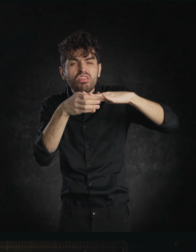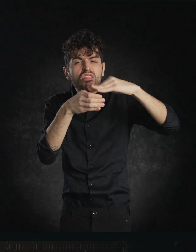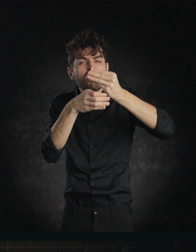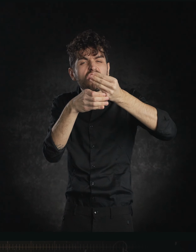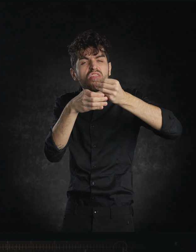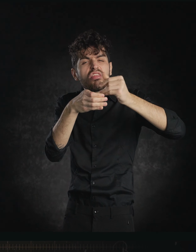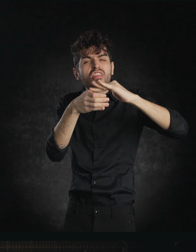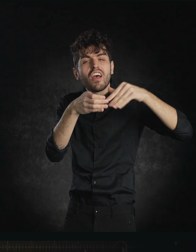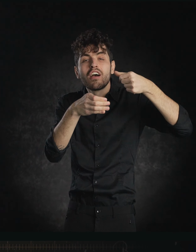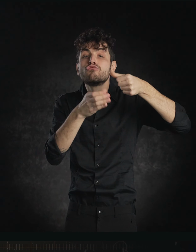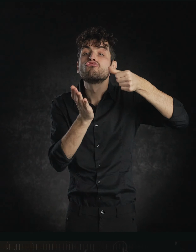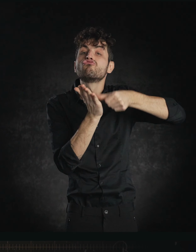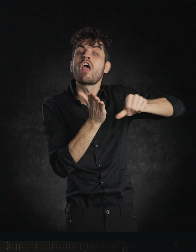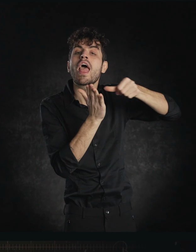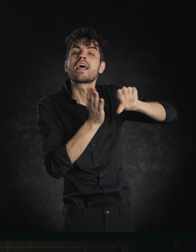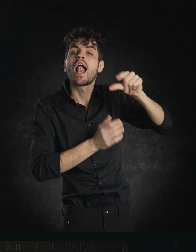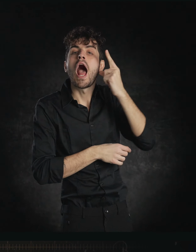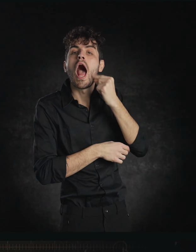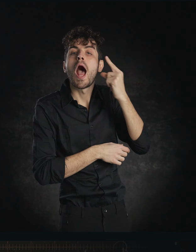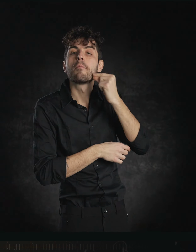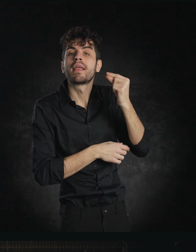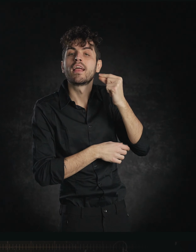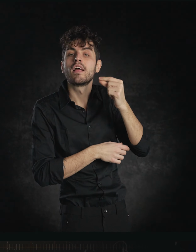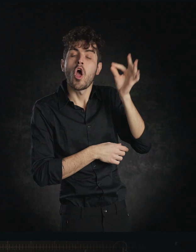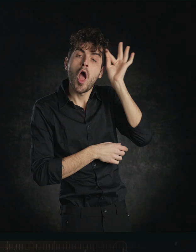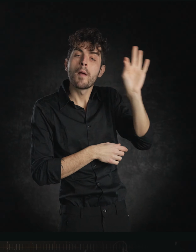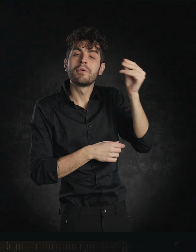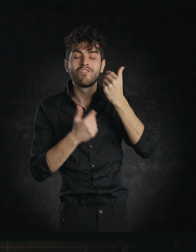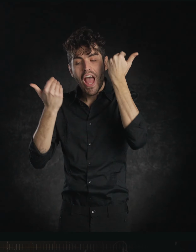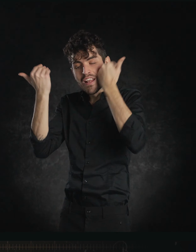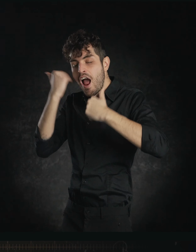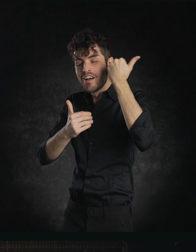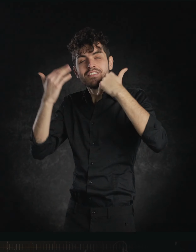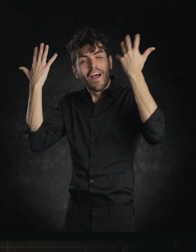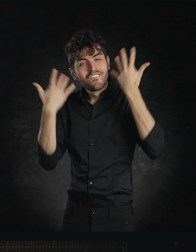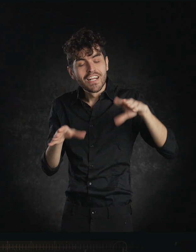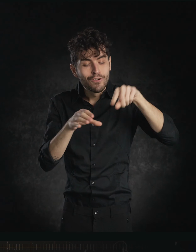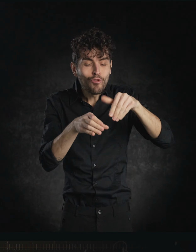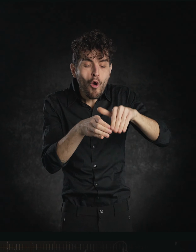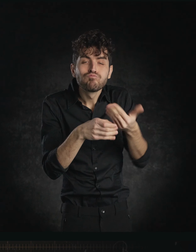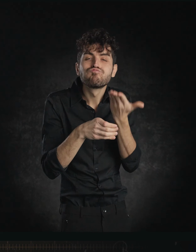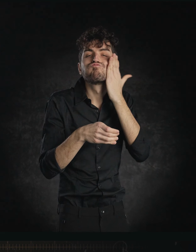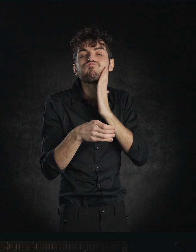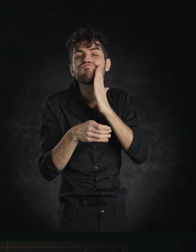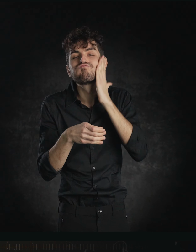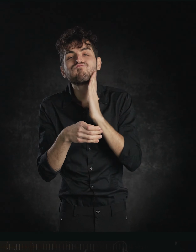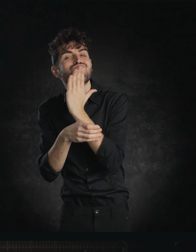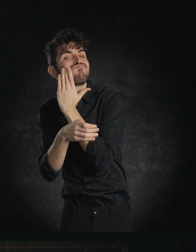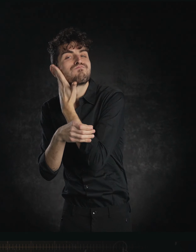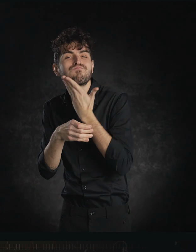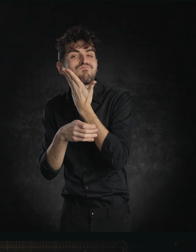sostanza. Questa sostanza è cera d'api che probabilmente veniva usata come emulsionante dopo la resatura. E poi